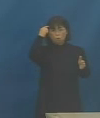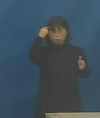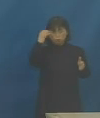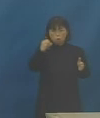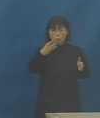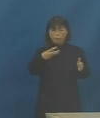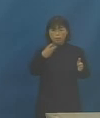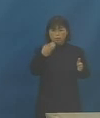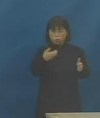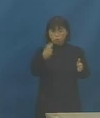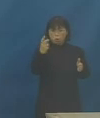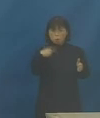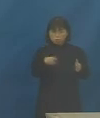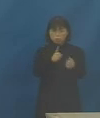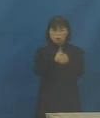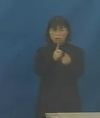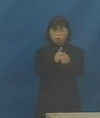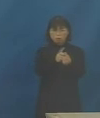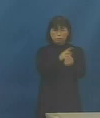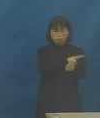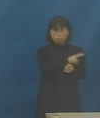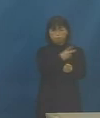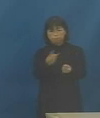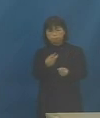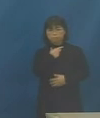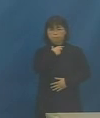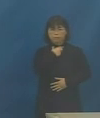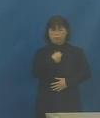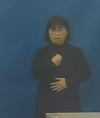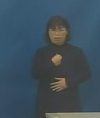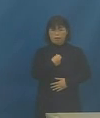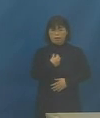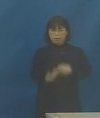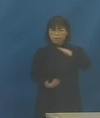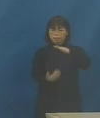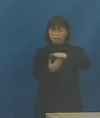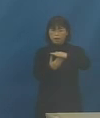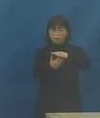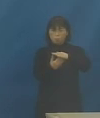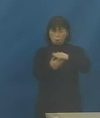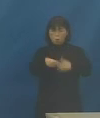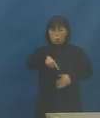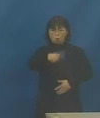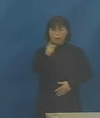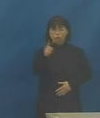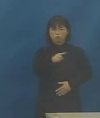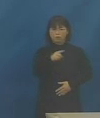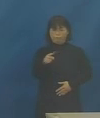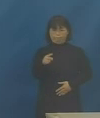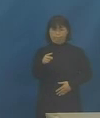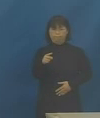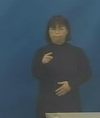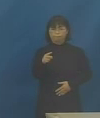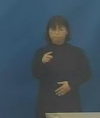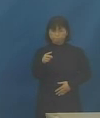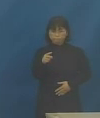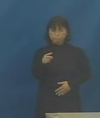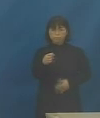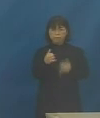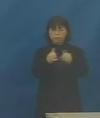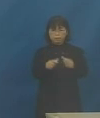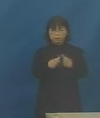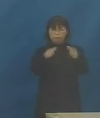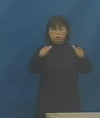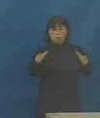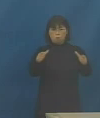対策の方に回させていただきたいと思います最大100人規模という大幅なジーン像